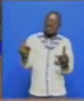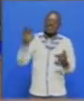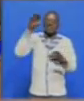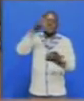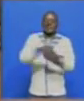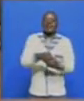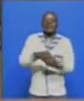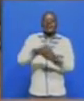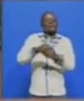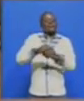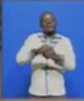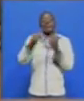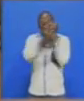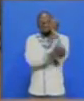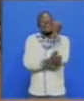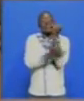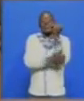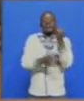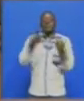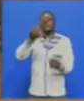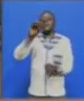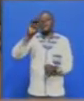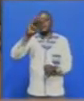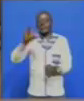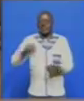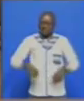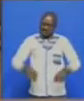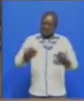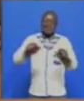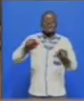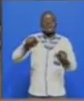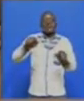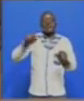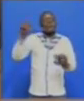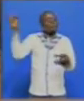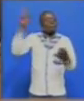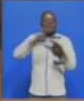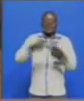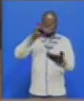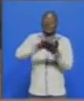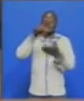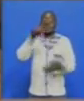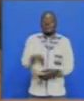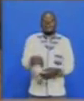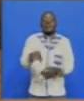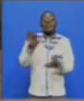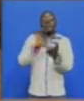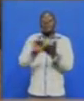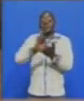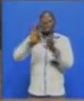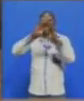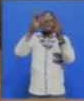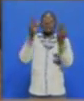contrées du pays lobby, ça continue à exister toujours jusqu'à ce que le code de la famille